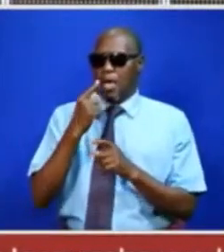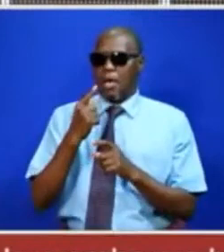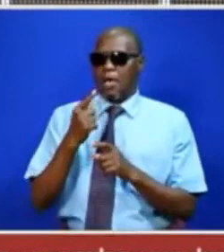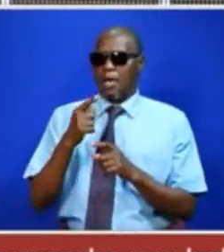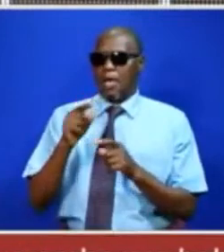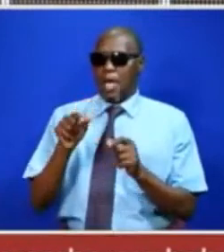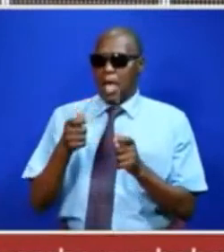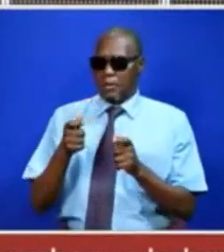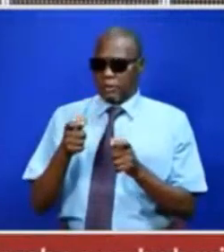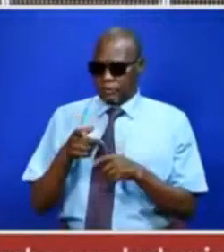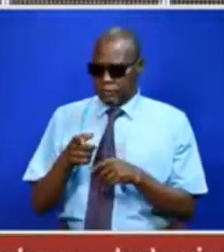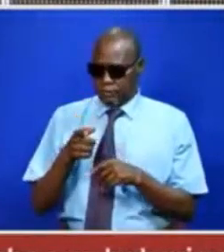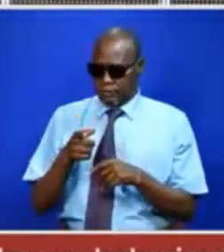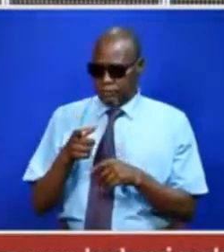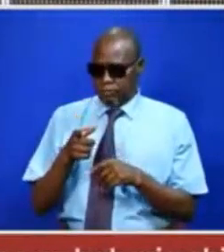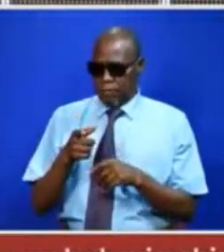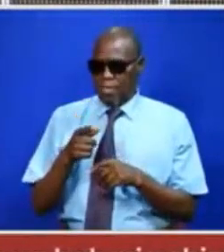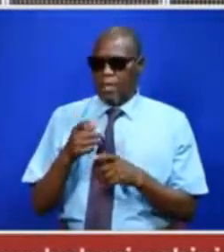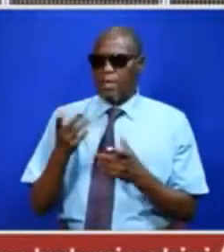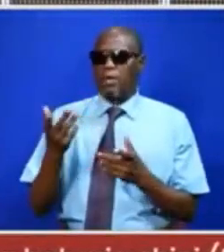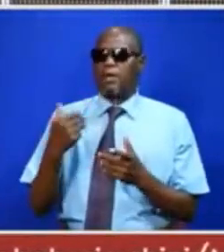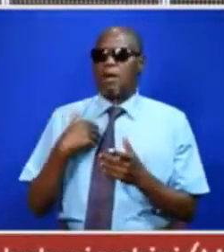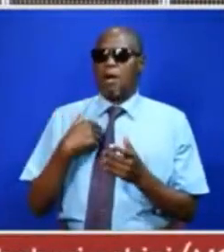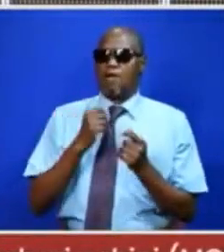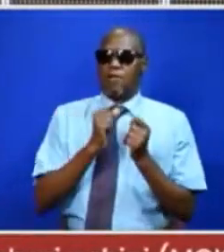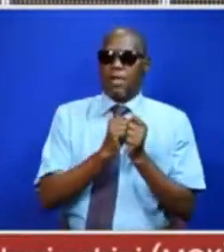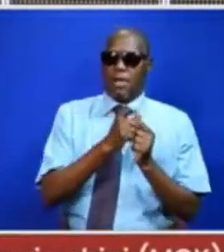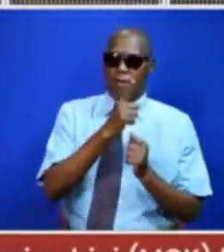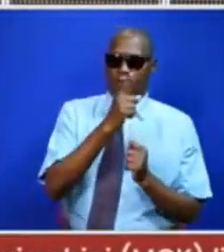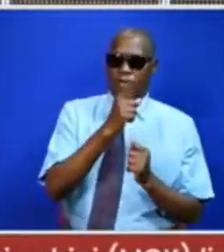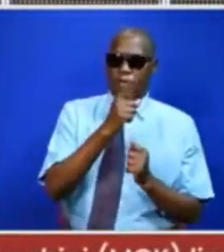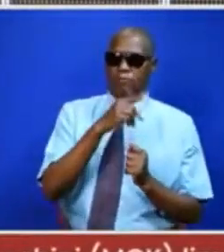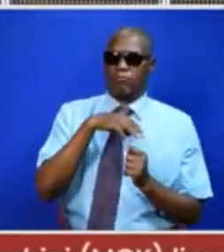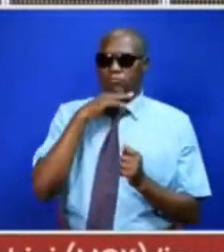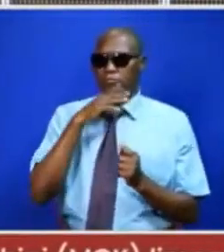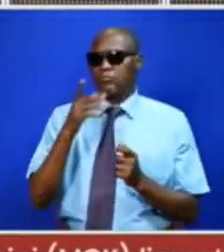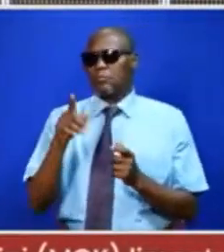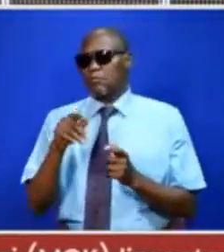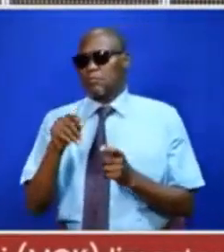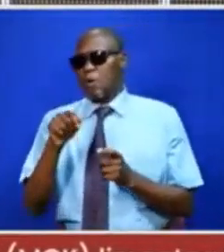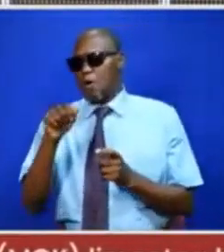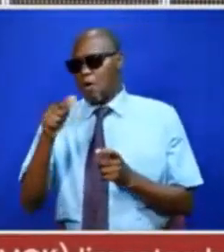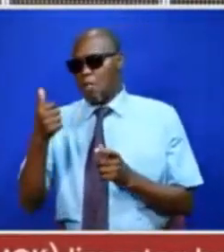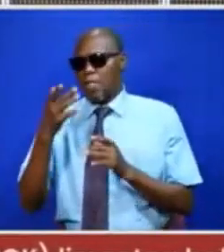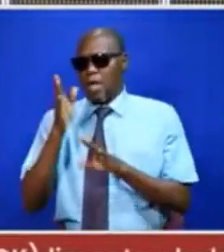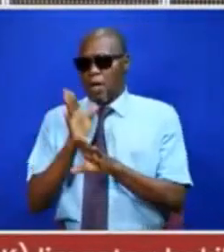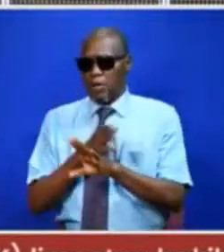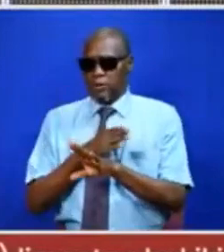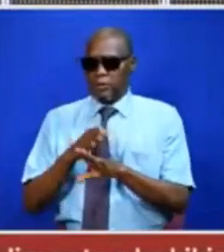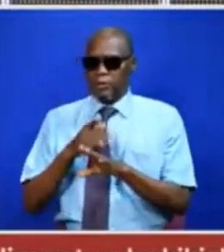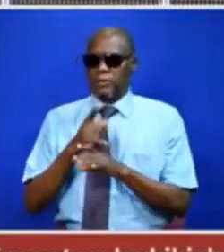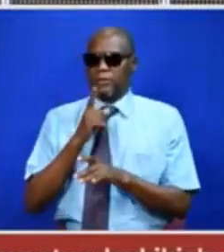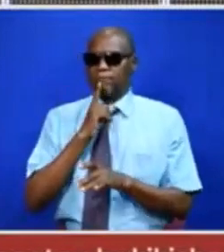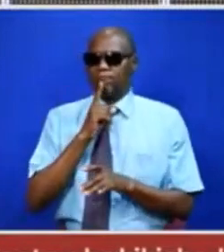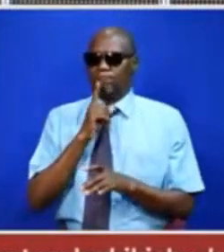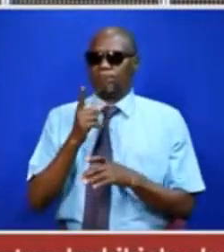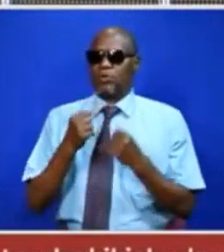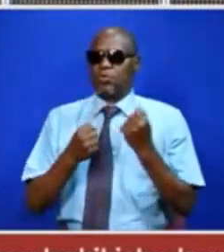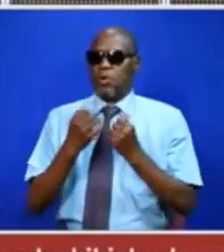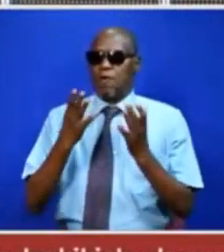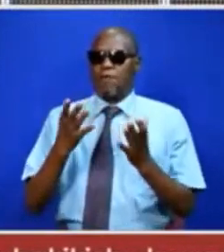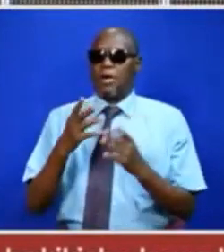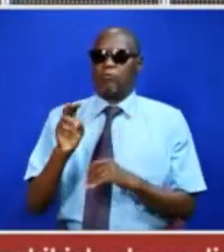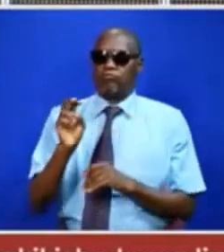kufariki kwa angalau watu 11 na kujeruhiwa kwa wengine. Upande wa mashtaka umeeleza kuwa dereva huyo anachunguzwa